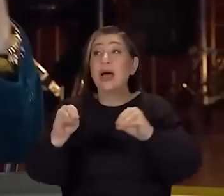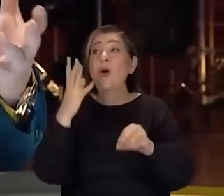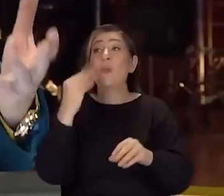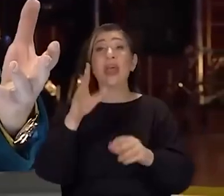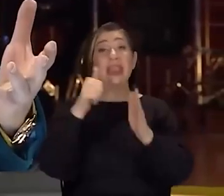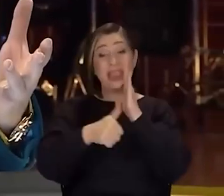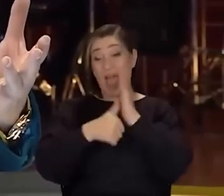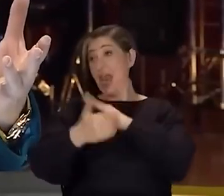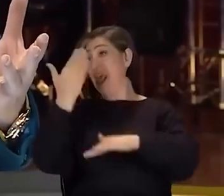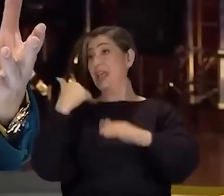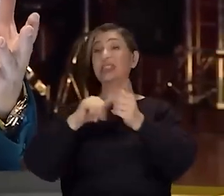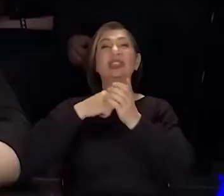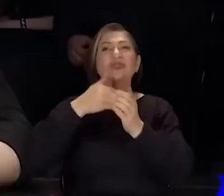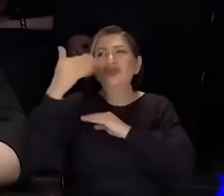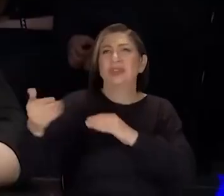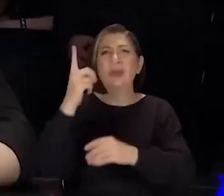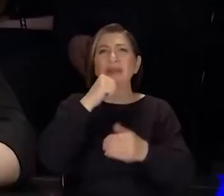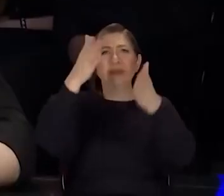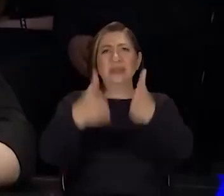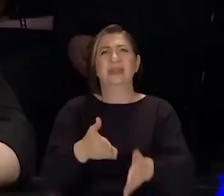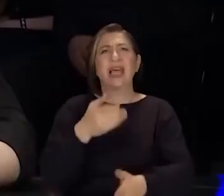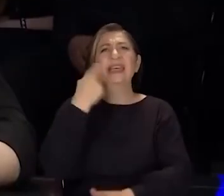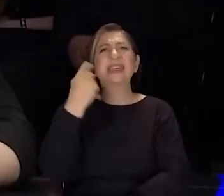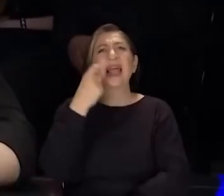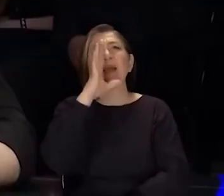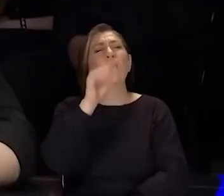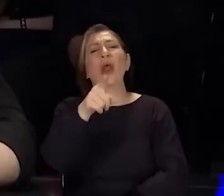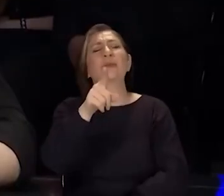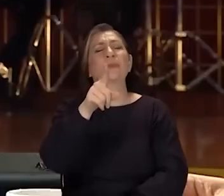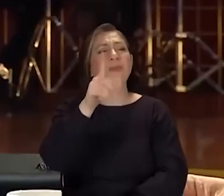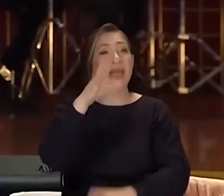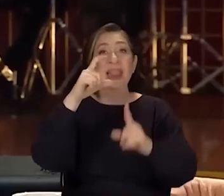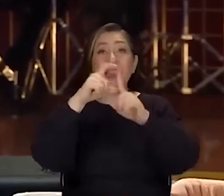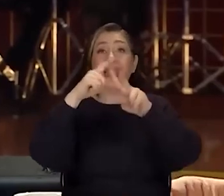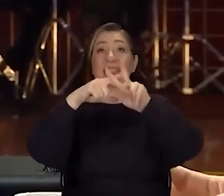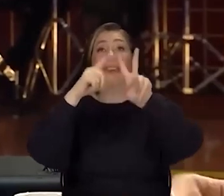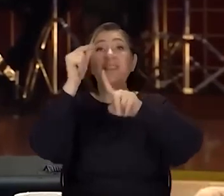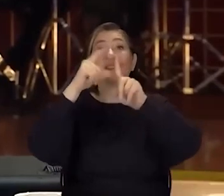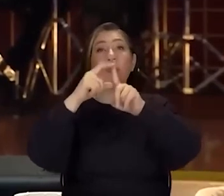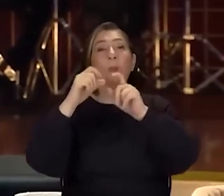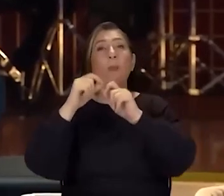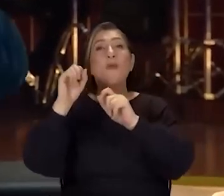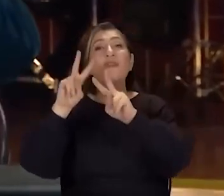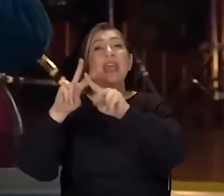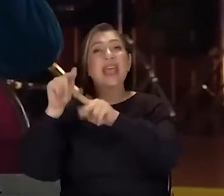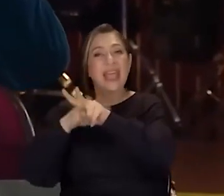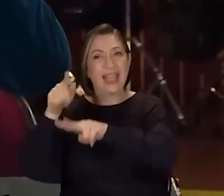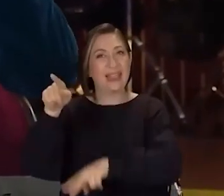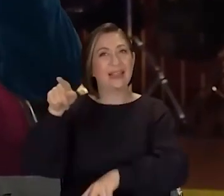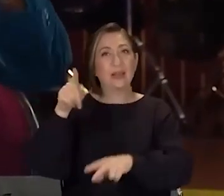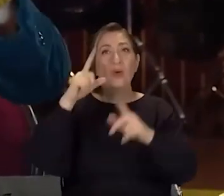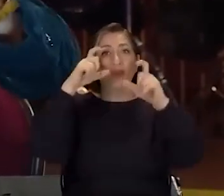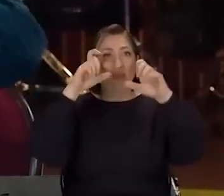Ve tarih dışı bir adam gibisin. Mesela eskilerden kim böyledir? Mesela David Bowie böyledir. Hmm. Hiçbir tarihte David